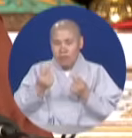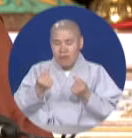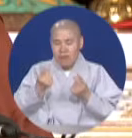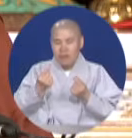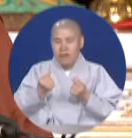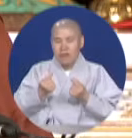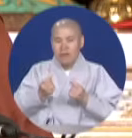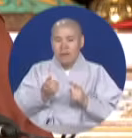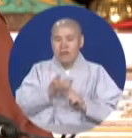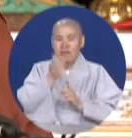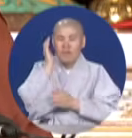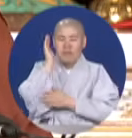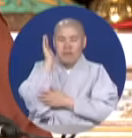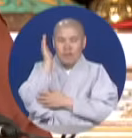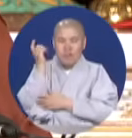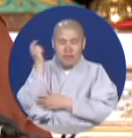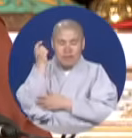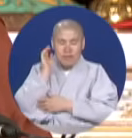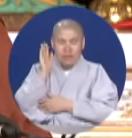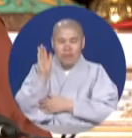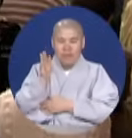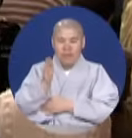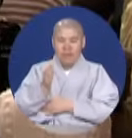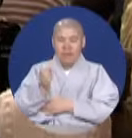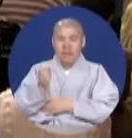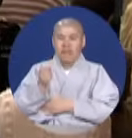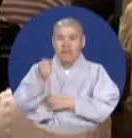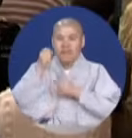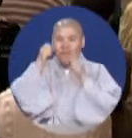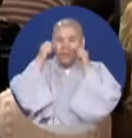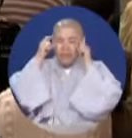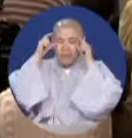이런 법문을 듣고 털커덕 깨달아야 되는 거예요.